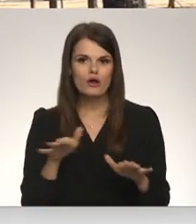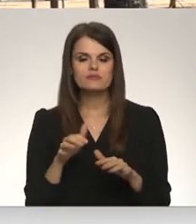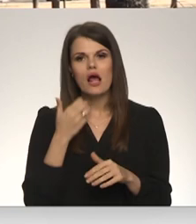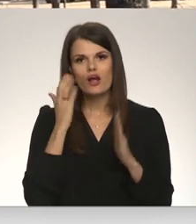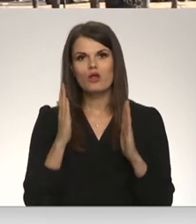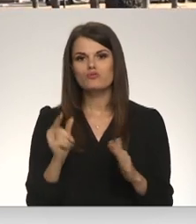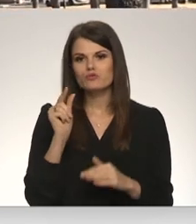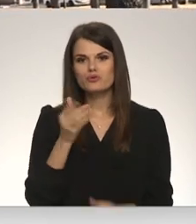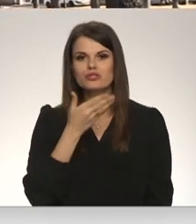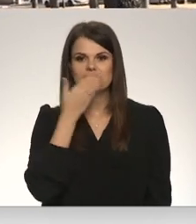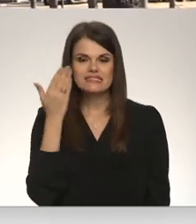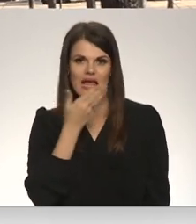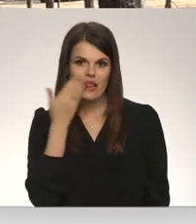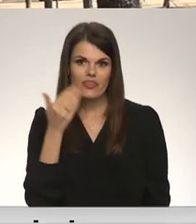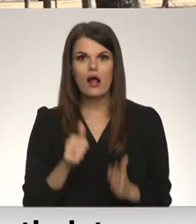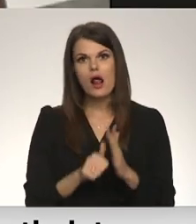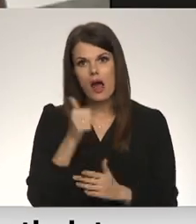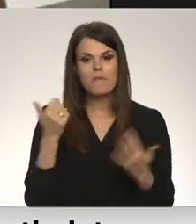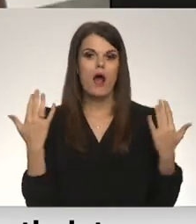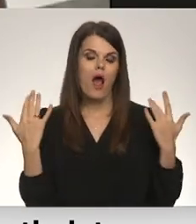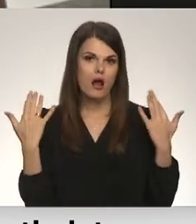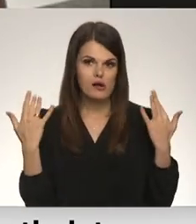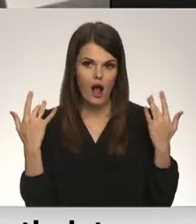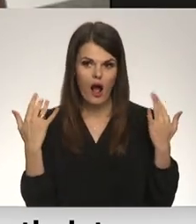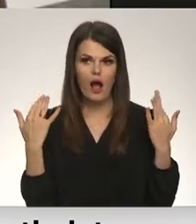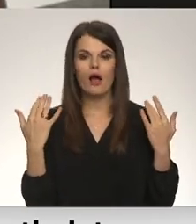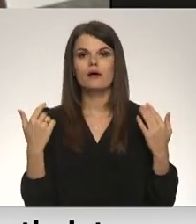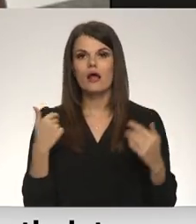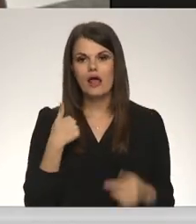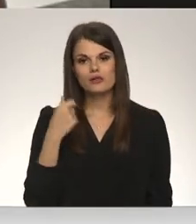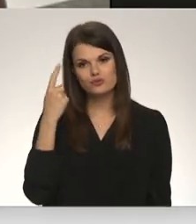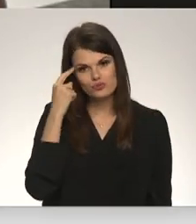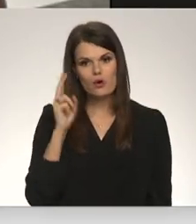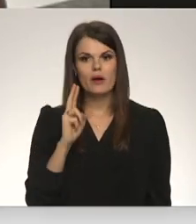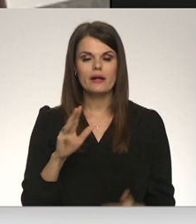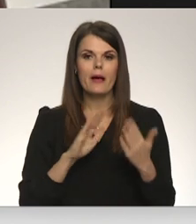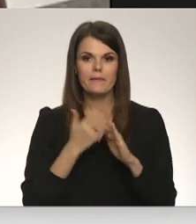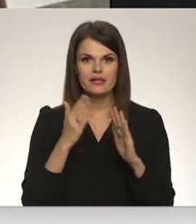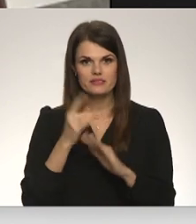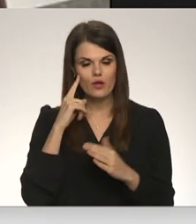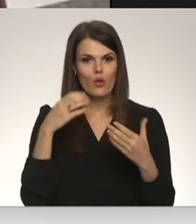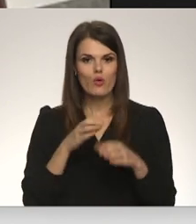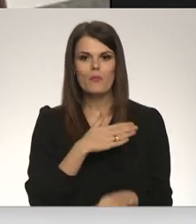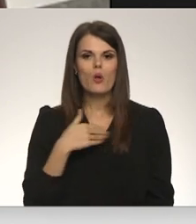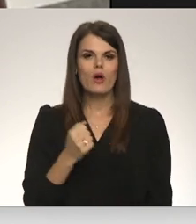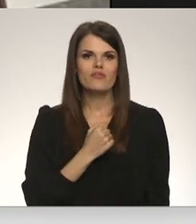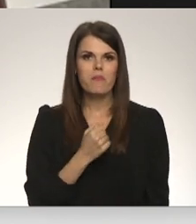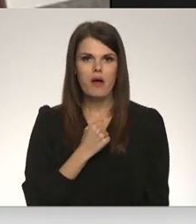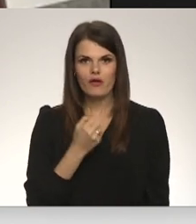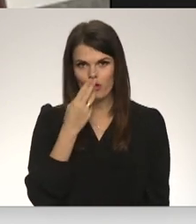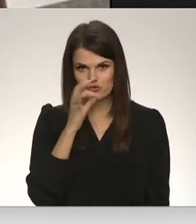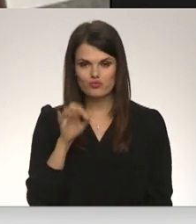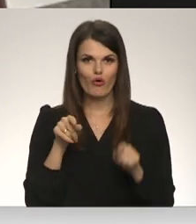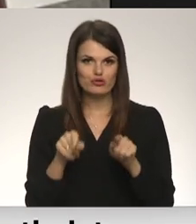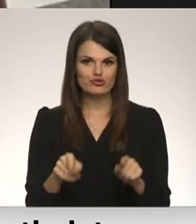mazliet siltāks, un sarīkot to ārā. Un es domāju, ka pilsētas dome ļoti baidās no šāda